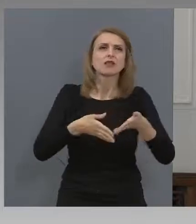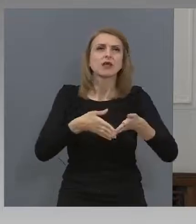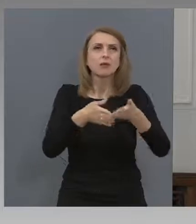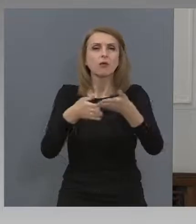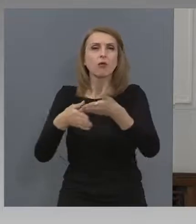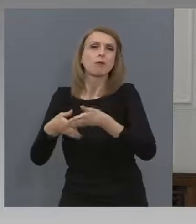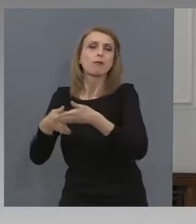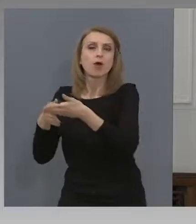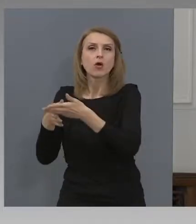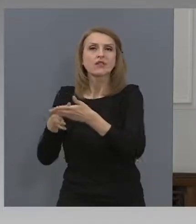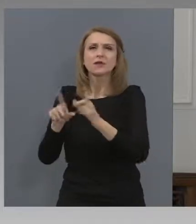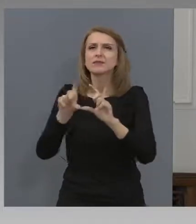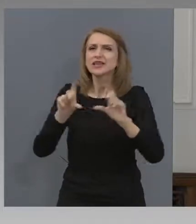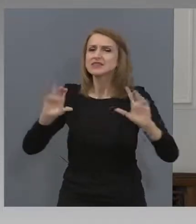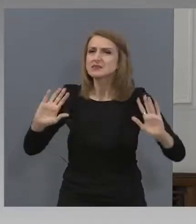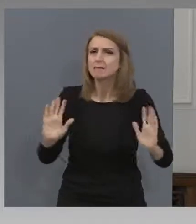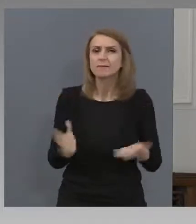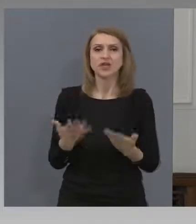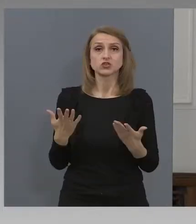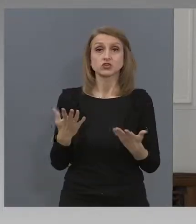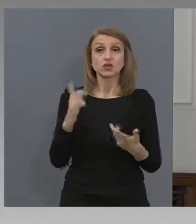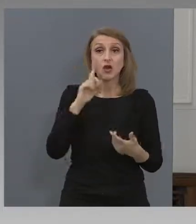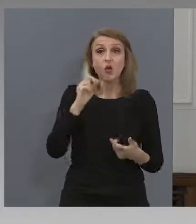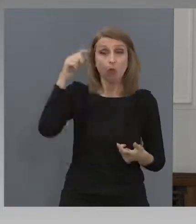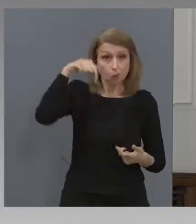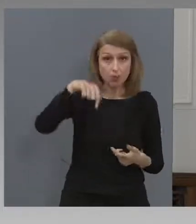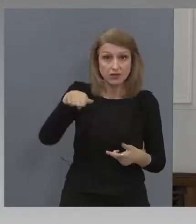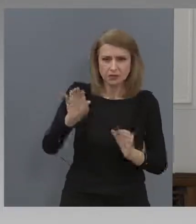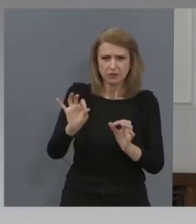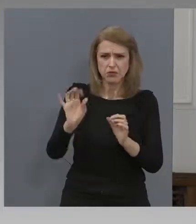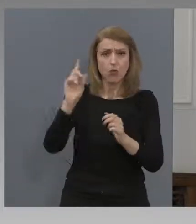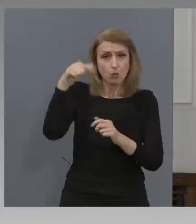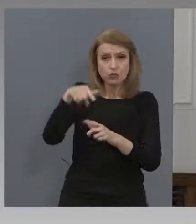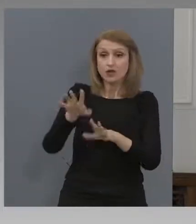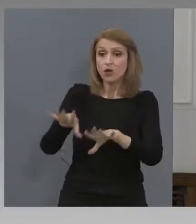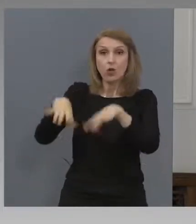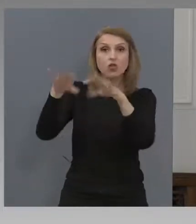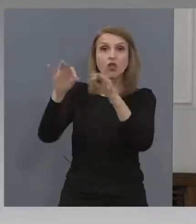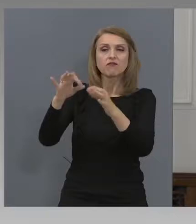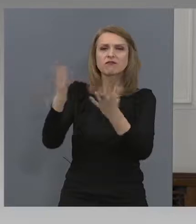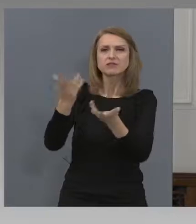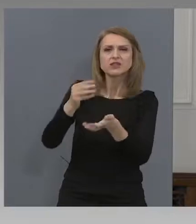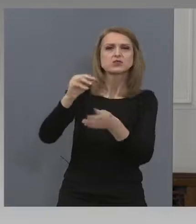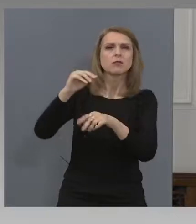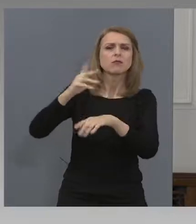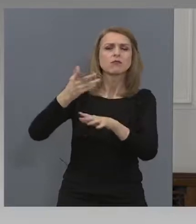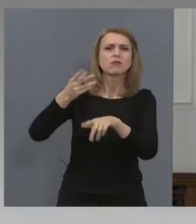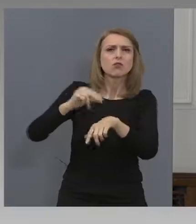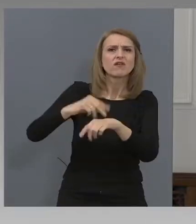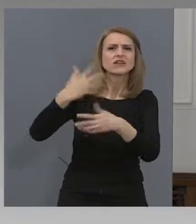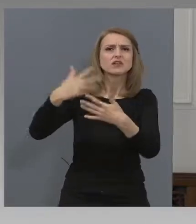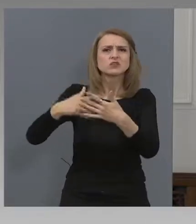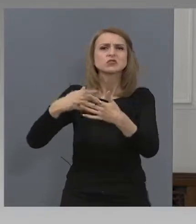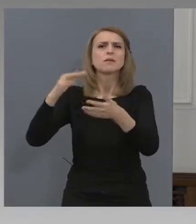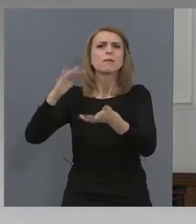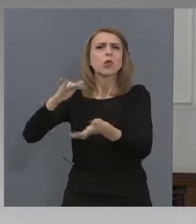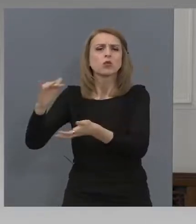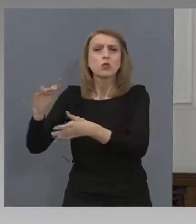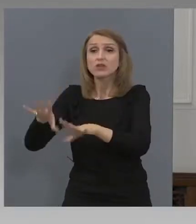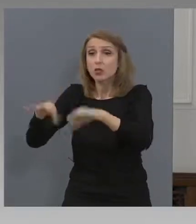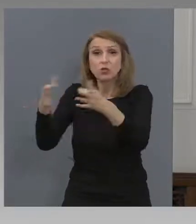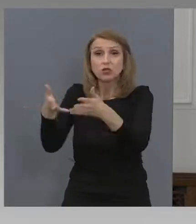най-спешните, които отутре буквално биха извадили продукция и на които, например, е отказан износ на